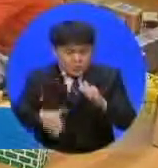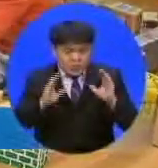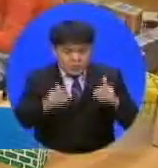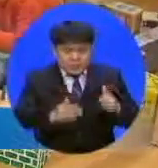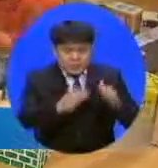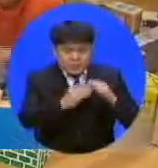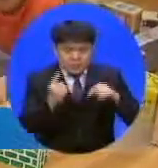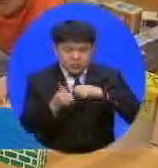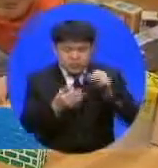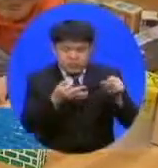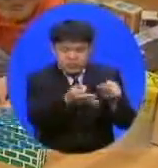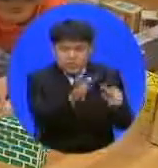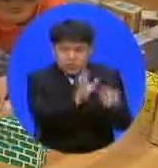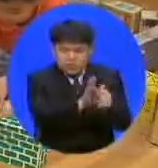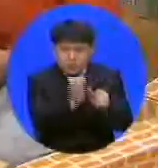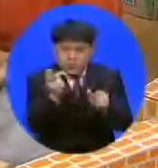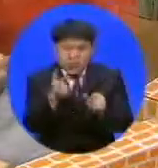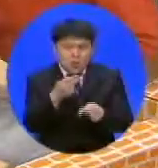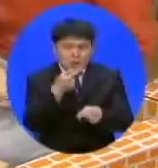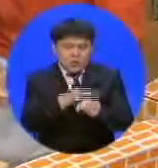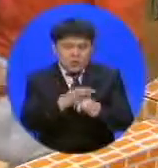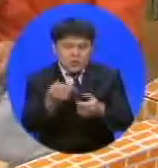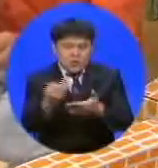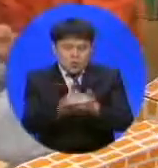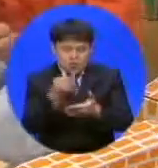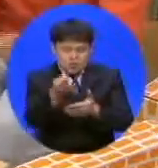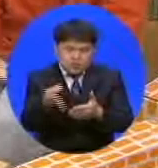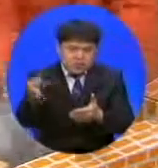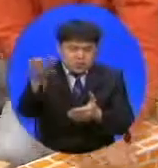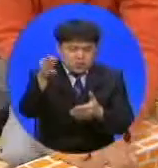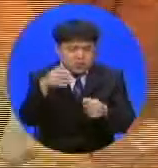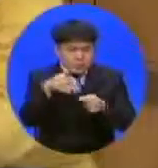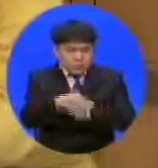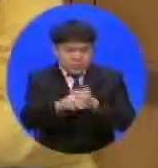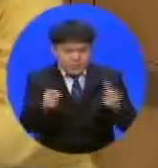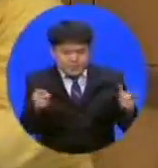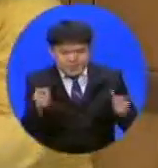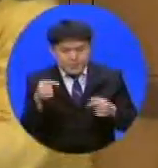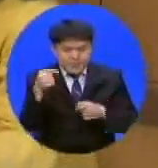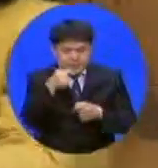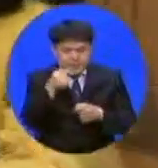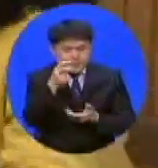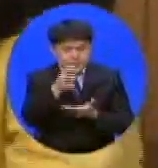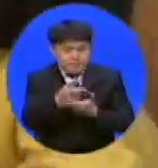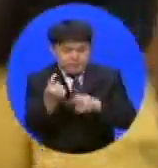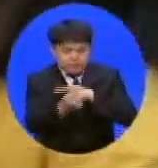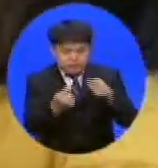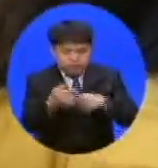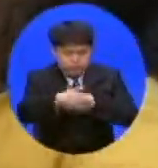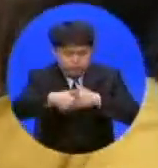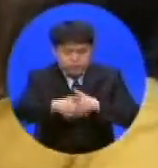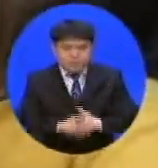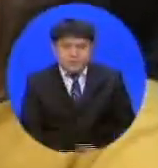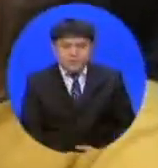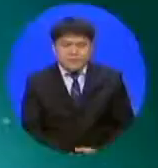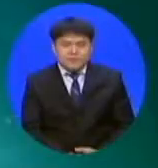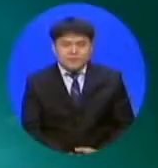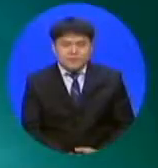매월 운영비가 지원되며 보육교사 인건비를 상향 지급하는 등 강화된 운영 기준이 적용돼 운영됩니다.